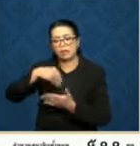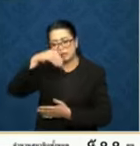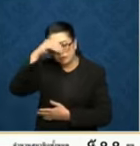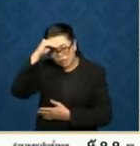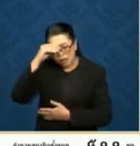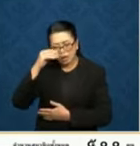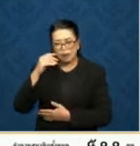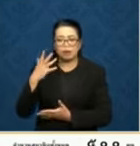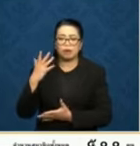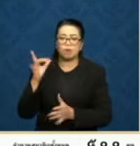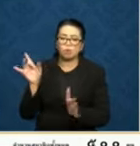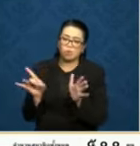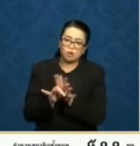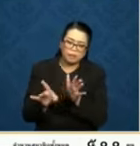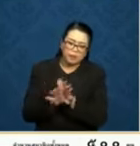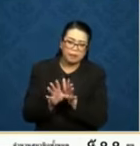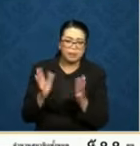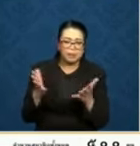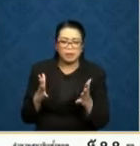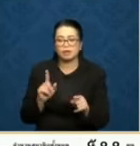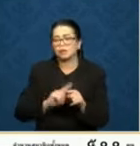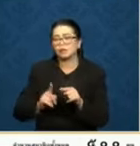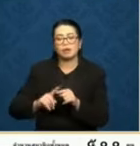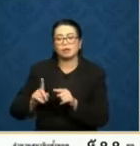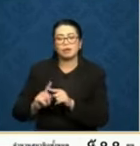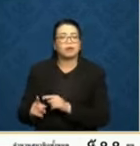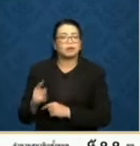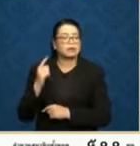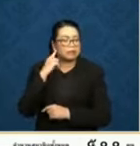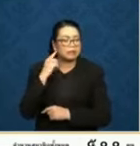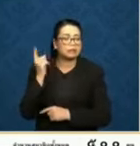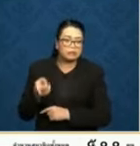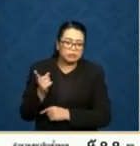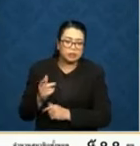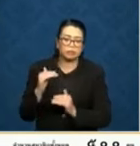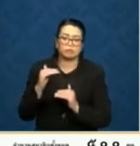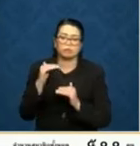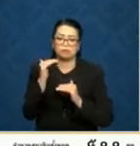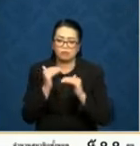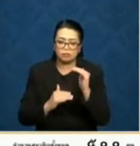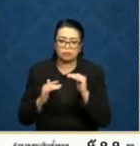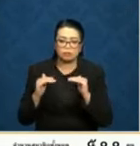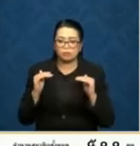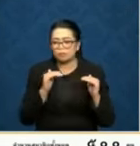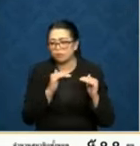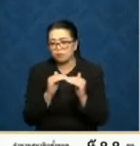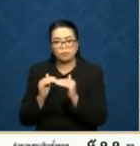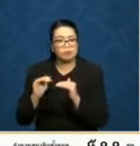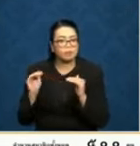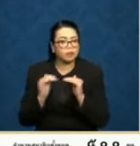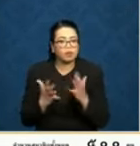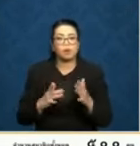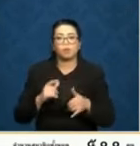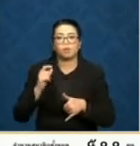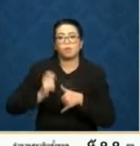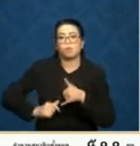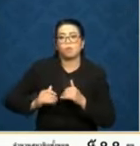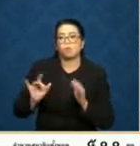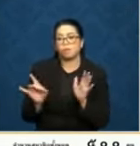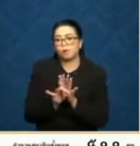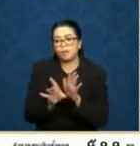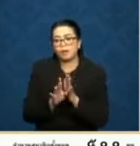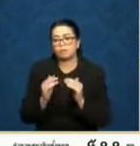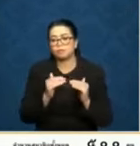อยในวัี้มัยงเป็เรื่องเดมเดิมอยเลยมันยเป็เรื่องของคามเรื่อมล้ำมันยงเป็เรื่องของคุภาพทการศึษา